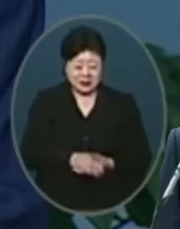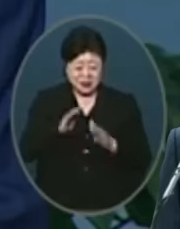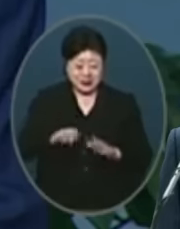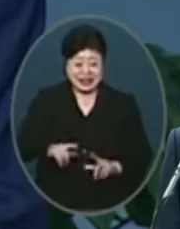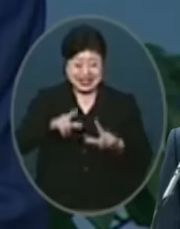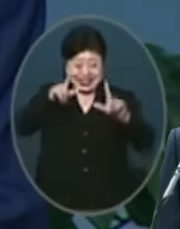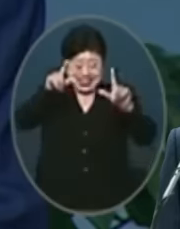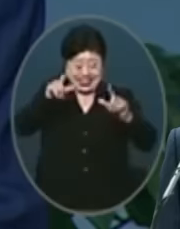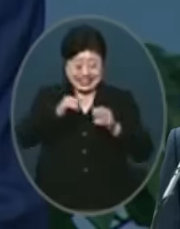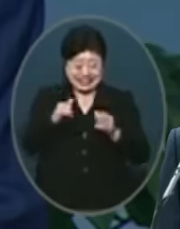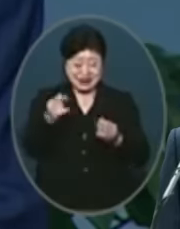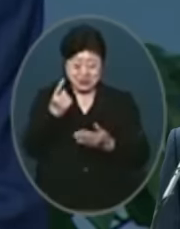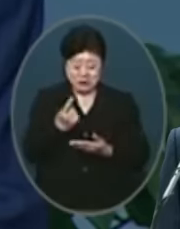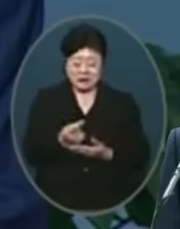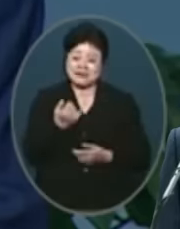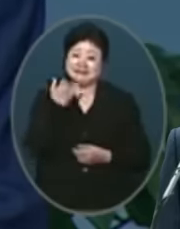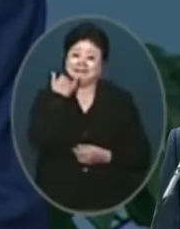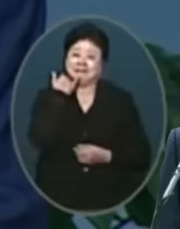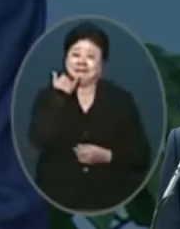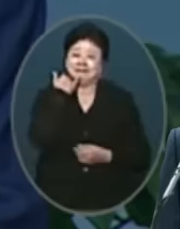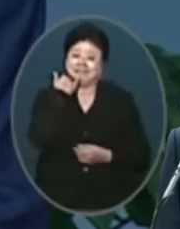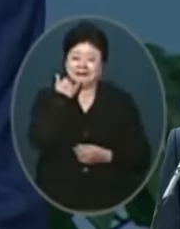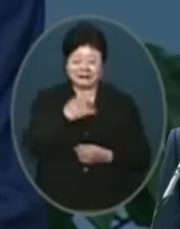오늘날 그런 사람이 와 있어도